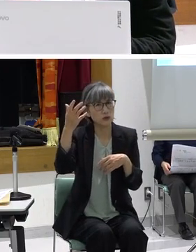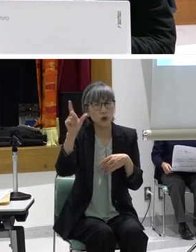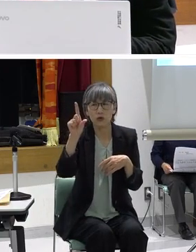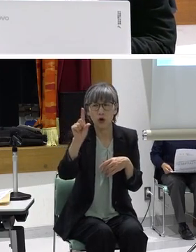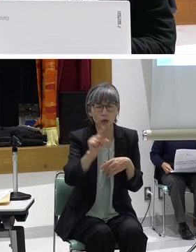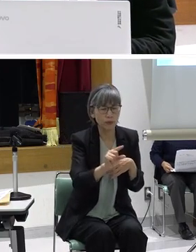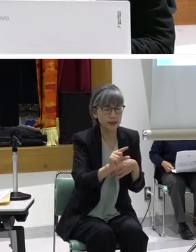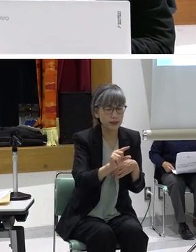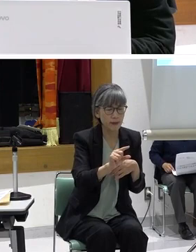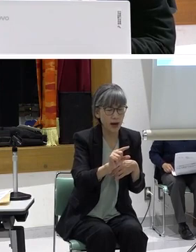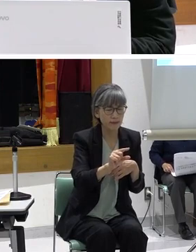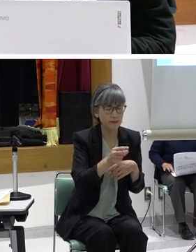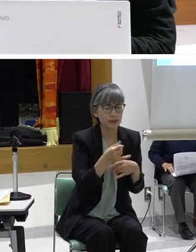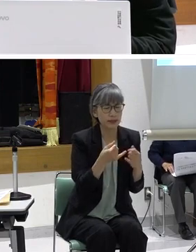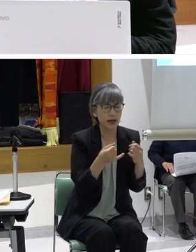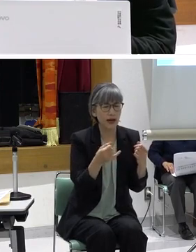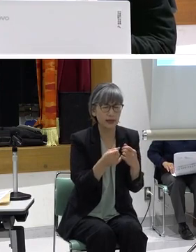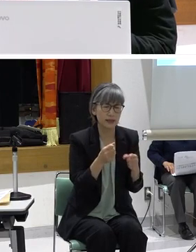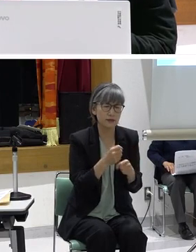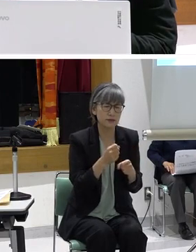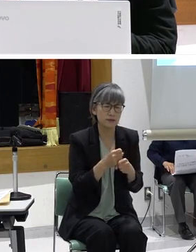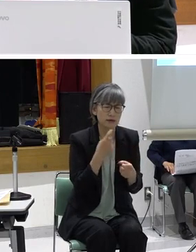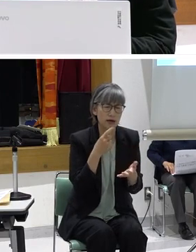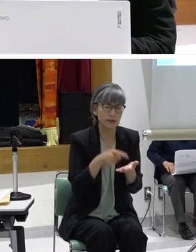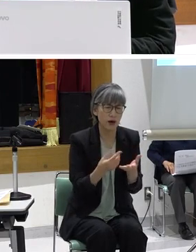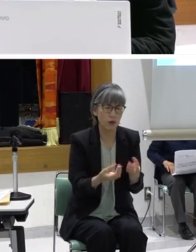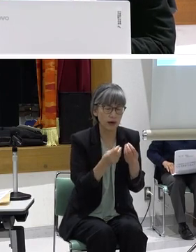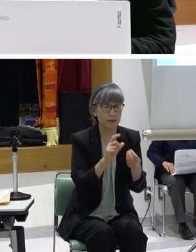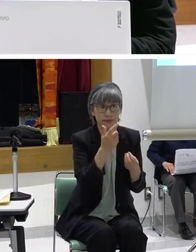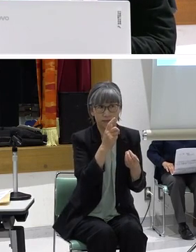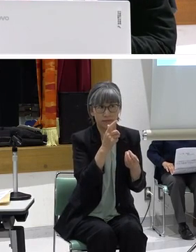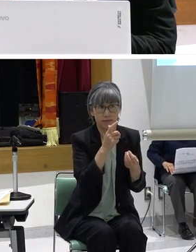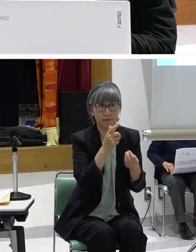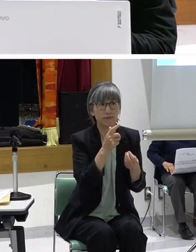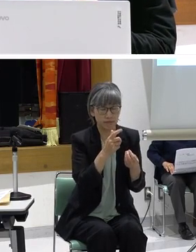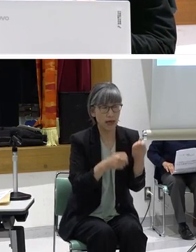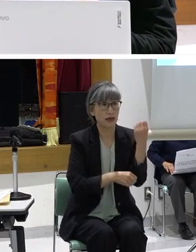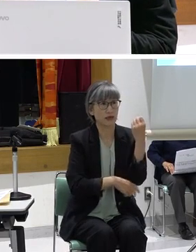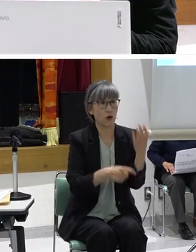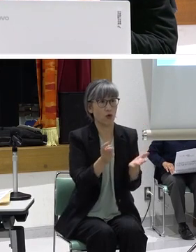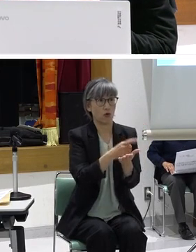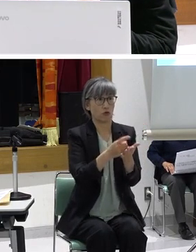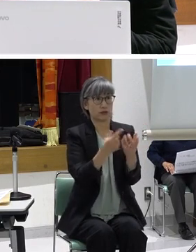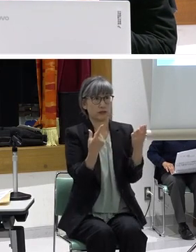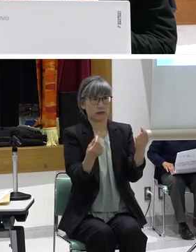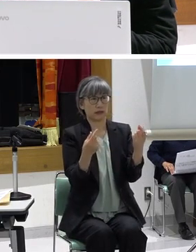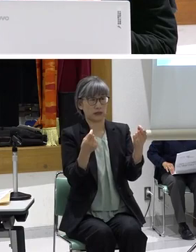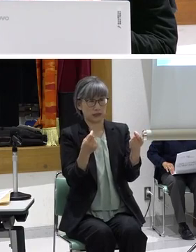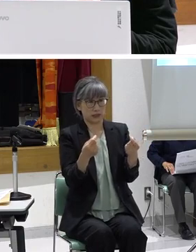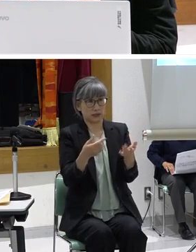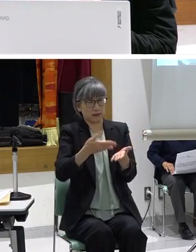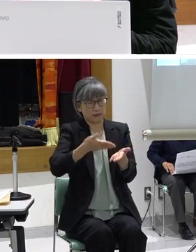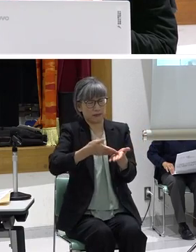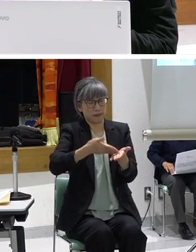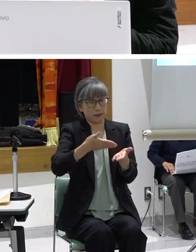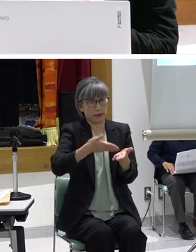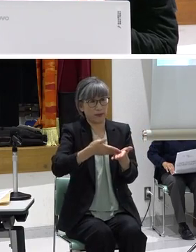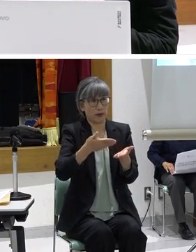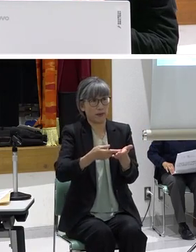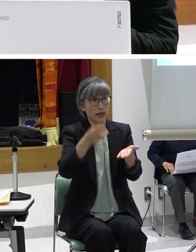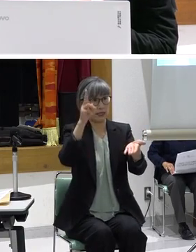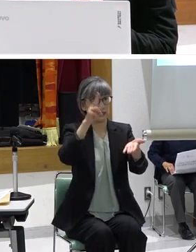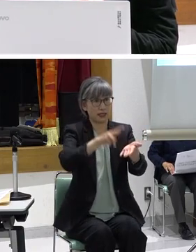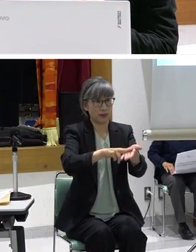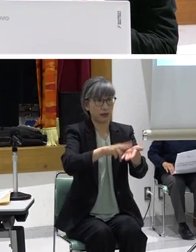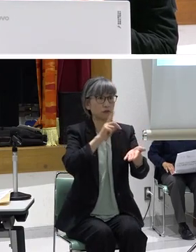いなものにしかならない可能性もある。やっぱりこの基本理念や基本方針をちゃんと定めるっていうことが大事だな。で